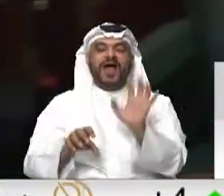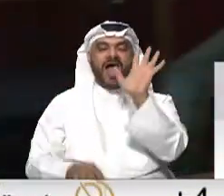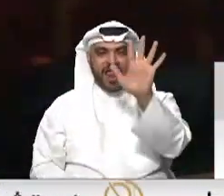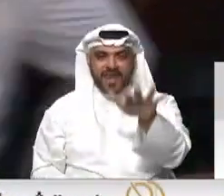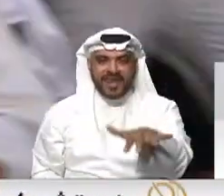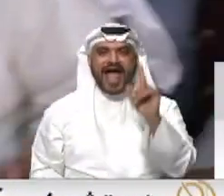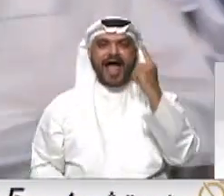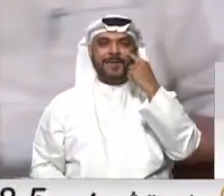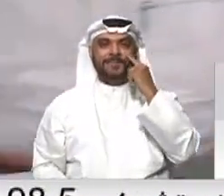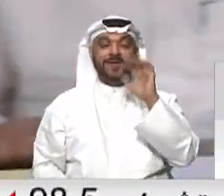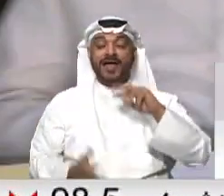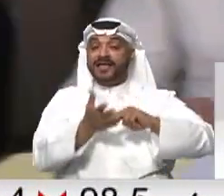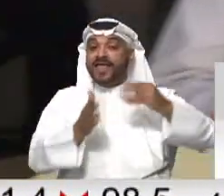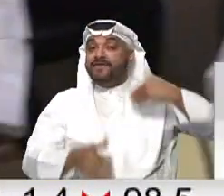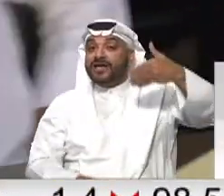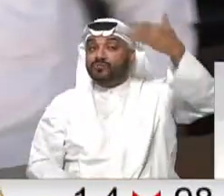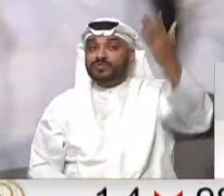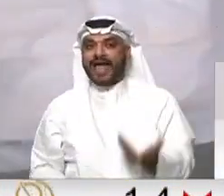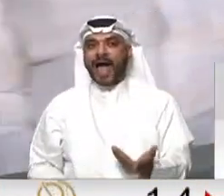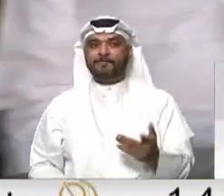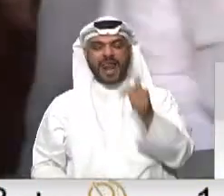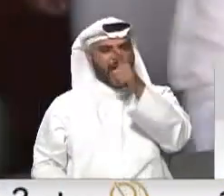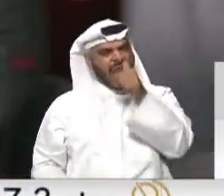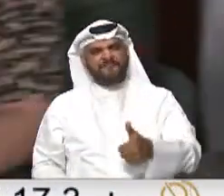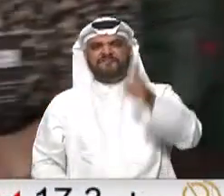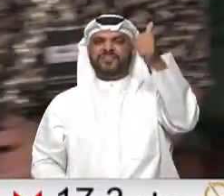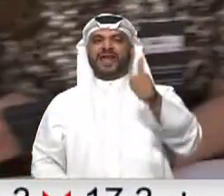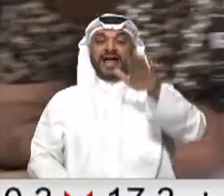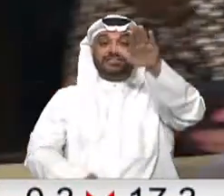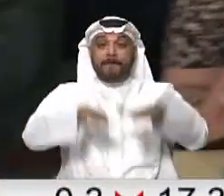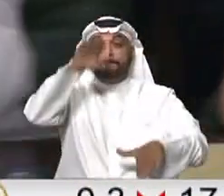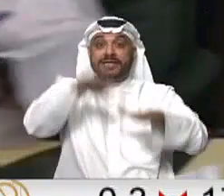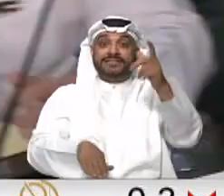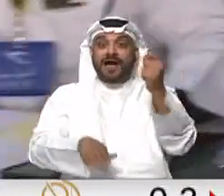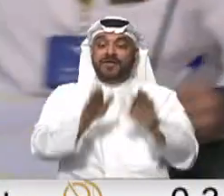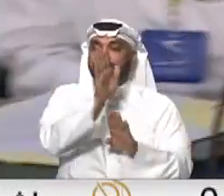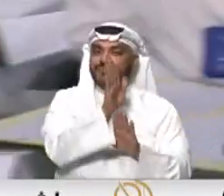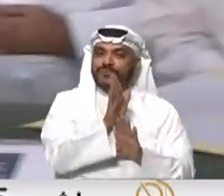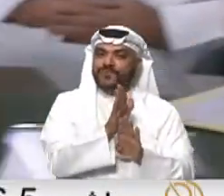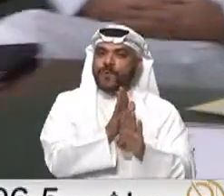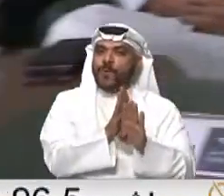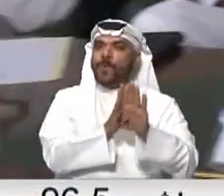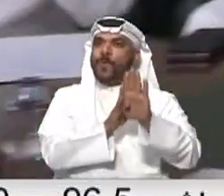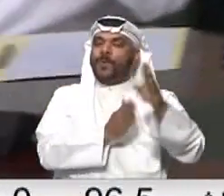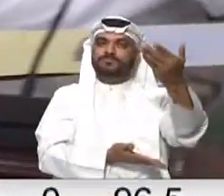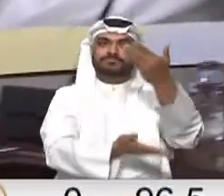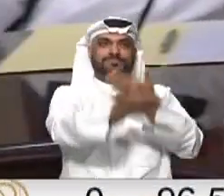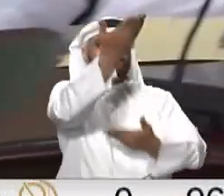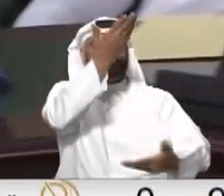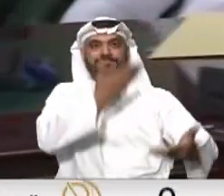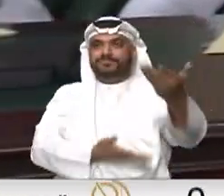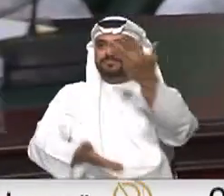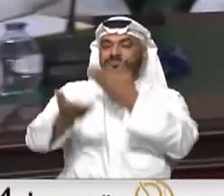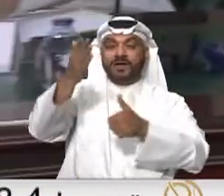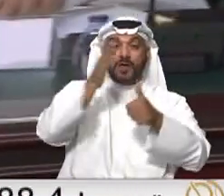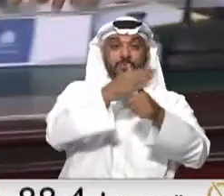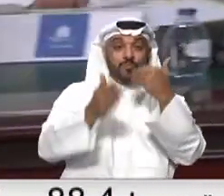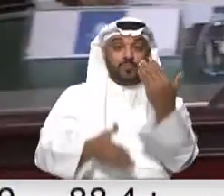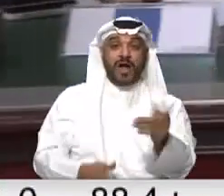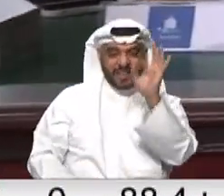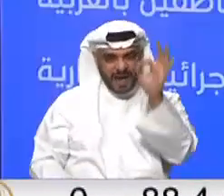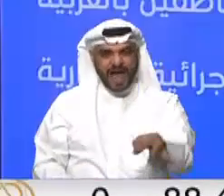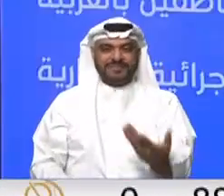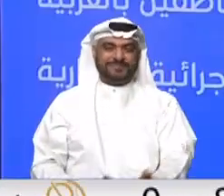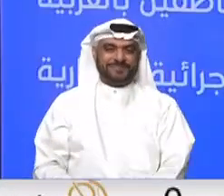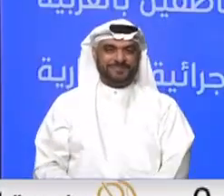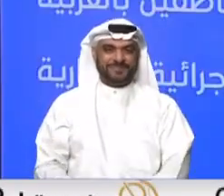ملامح الهويه السياحيه للدوله بحيث يسهل تخطيط وتصميم الفعاليات والمبادرات الملائمه